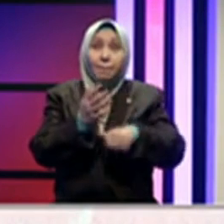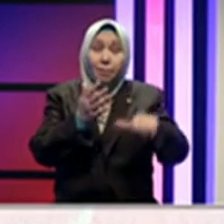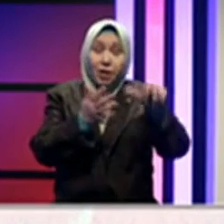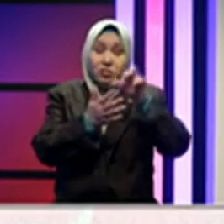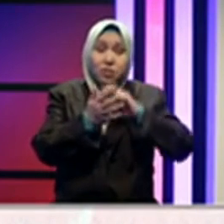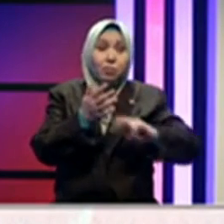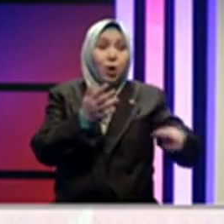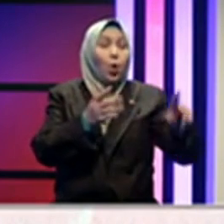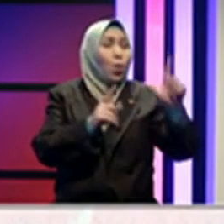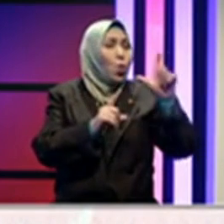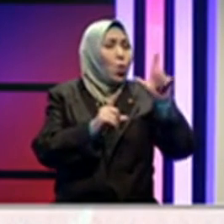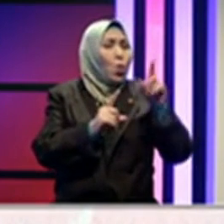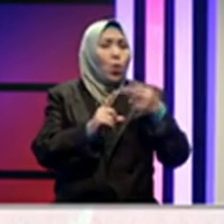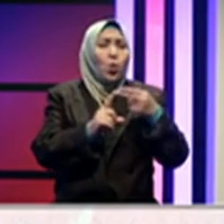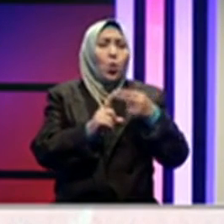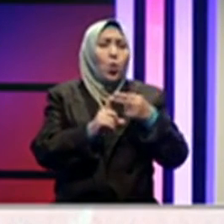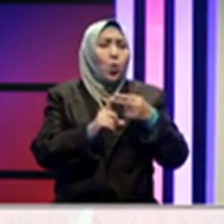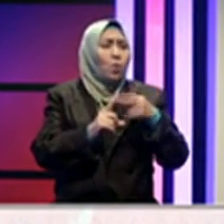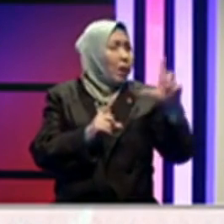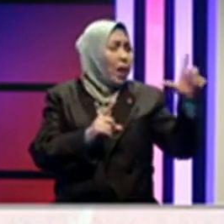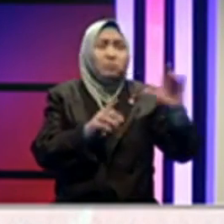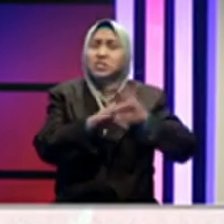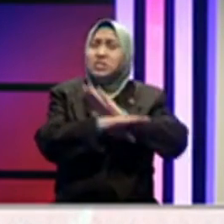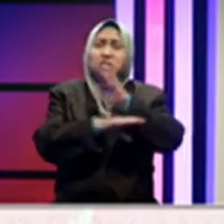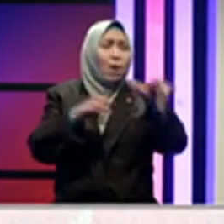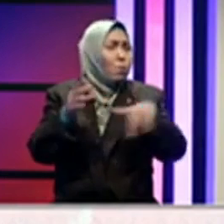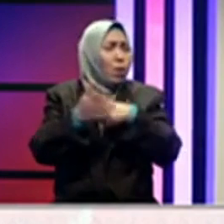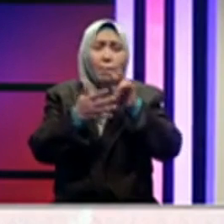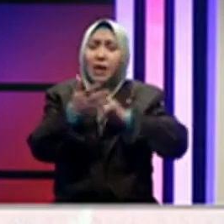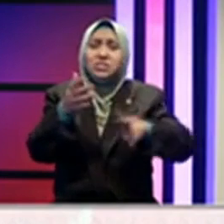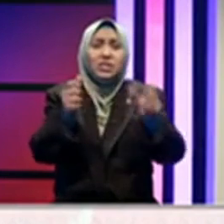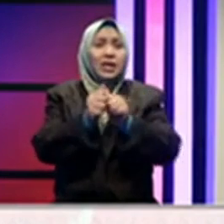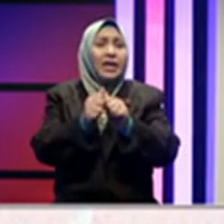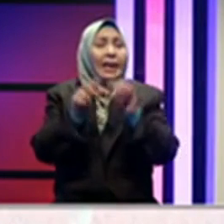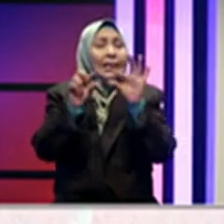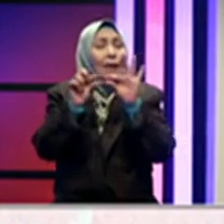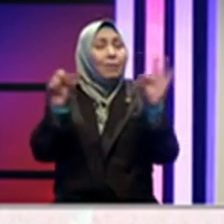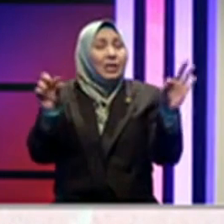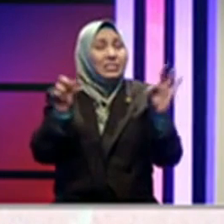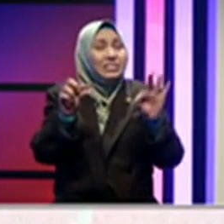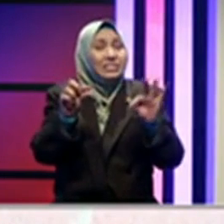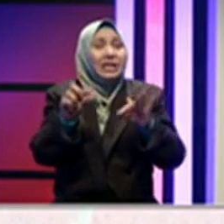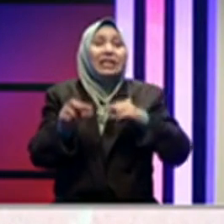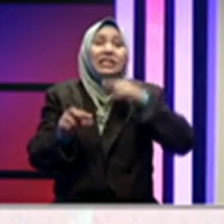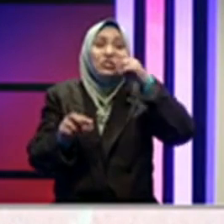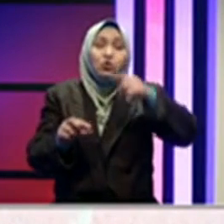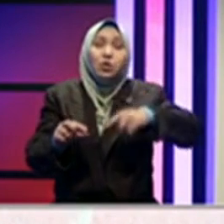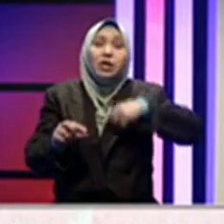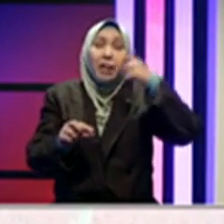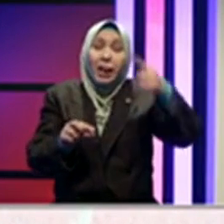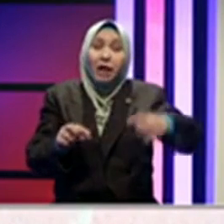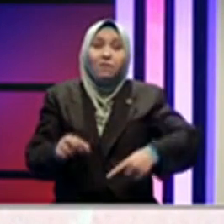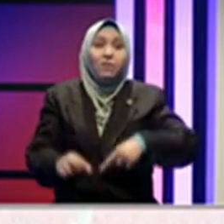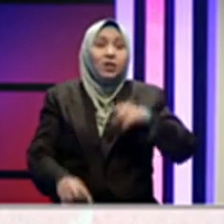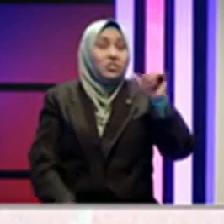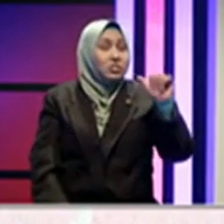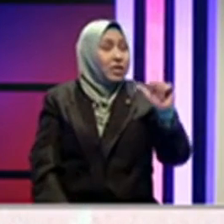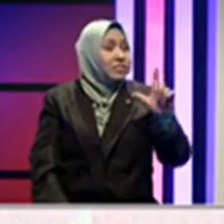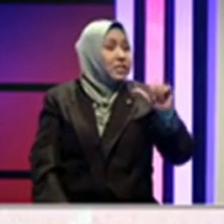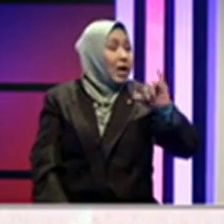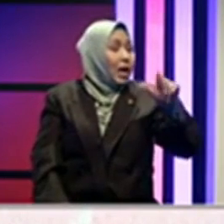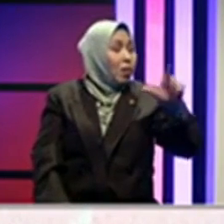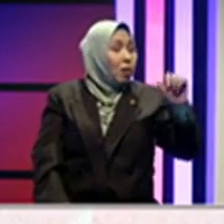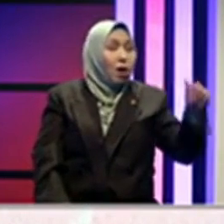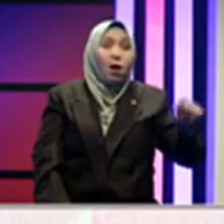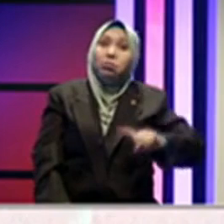Hasan ausimm huruf lam semuanya dibaca dengan nipis tidak ada Tebat kecuali davas al-jalalah lafaz-lafaz al-jalalah